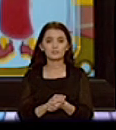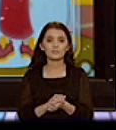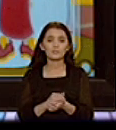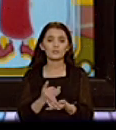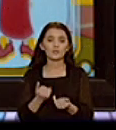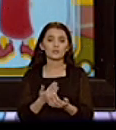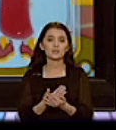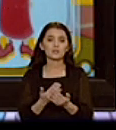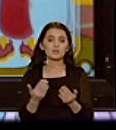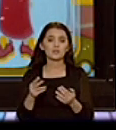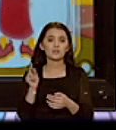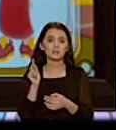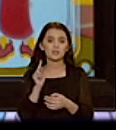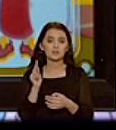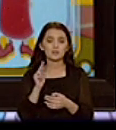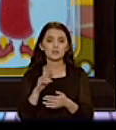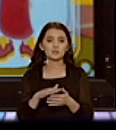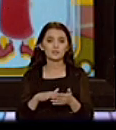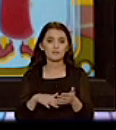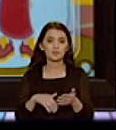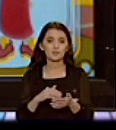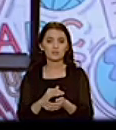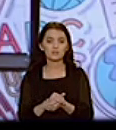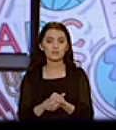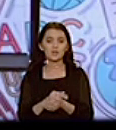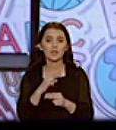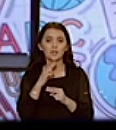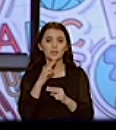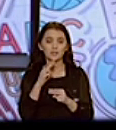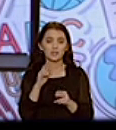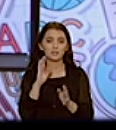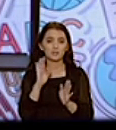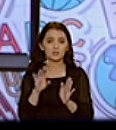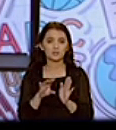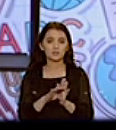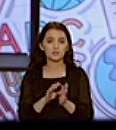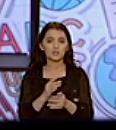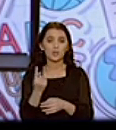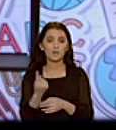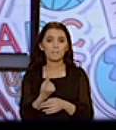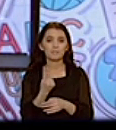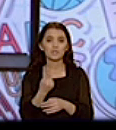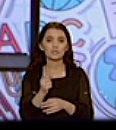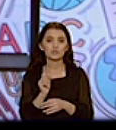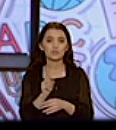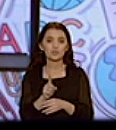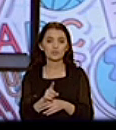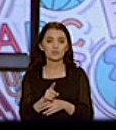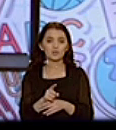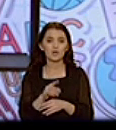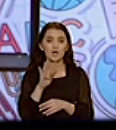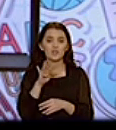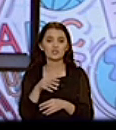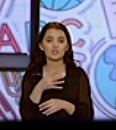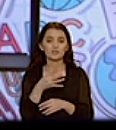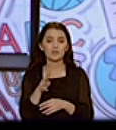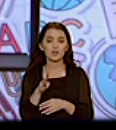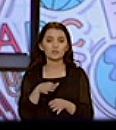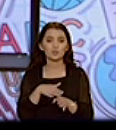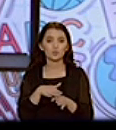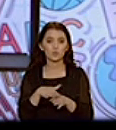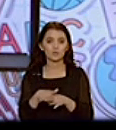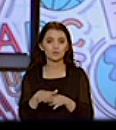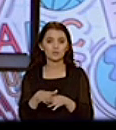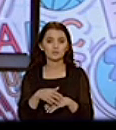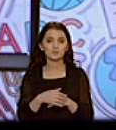Endi sizlar bilan darsimizni davom ettiramiz. Diqqat bilan tinglang. Birinchi topshiriq: jadvalni to'ldiring.